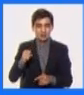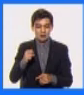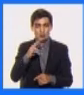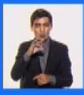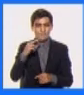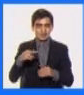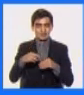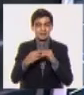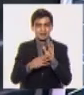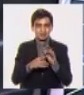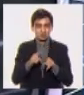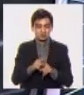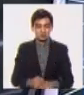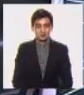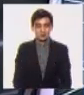COVID-19.